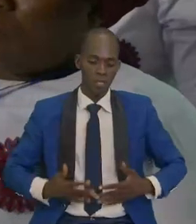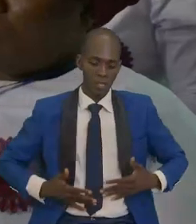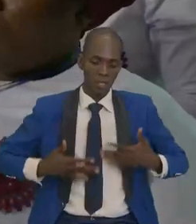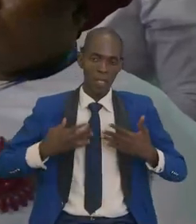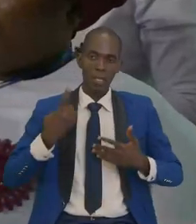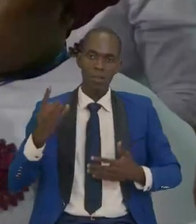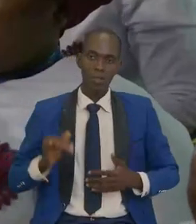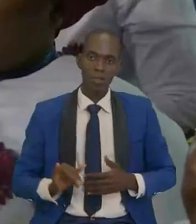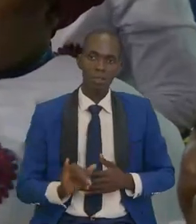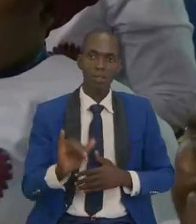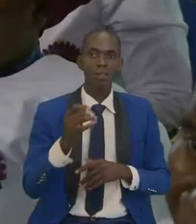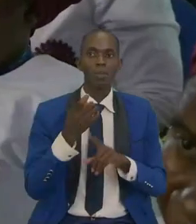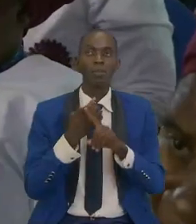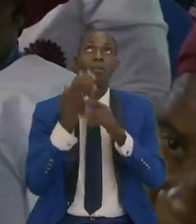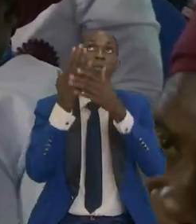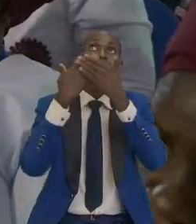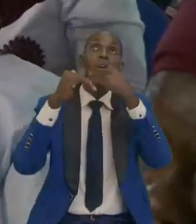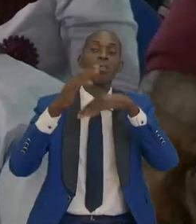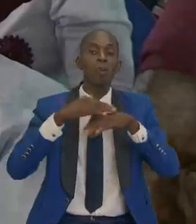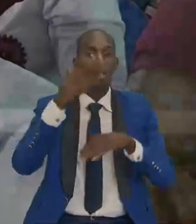vie éternelle venue du ciel.